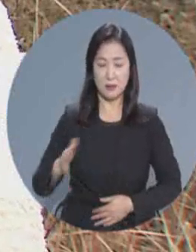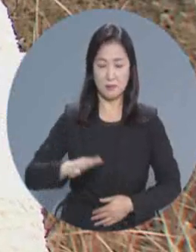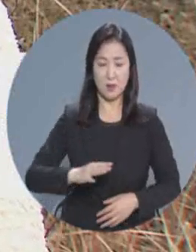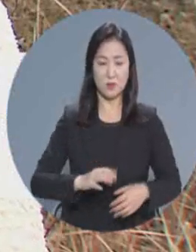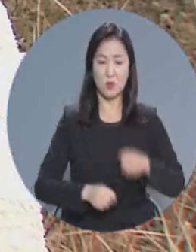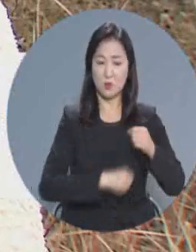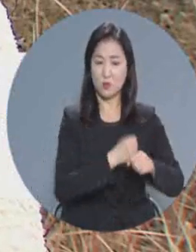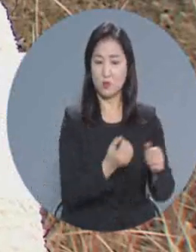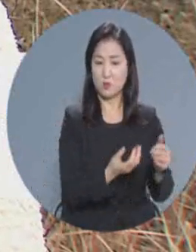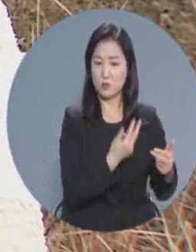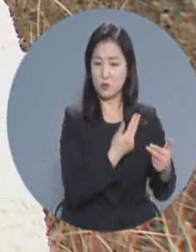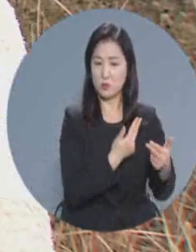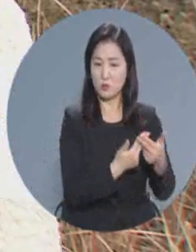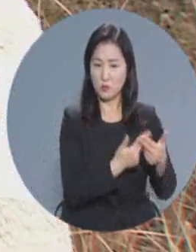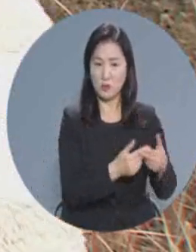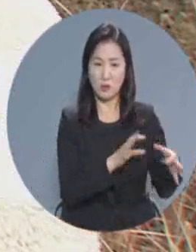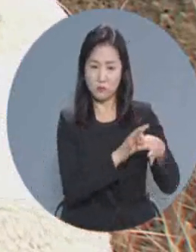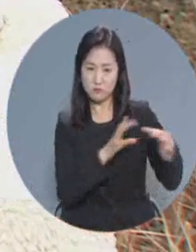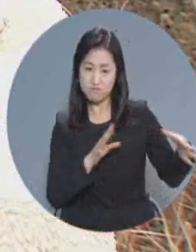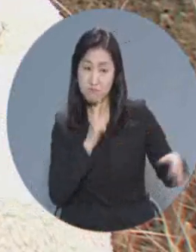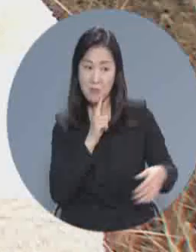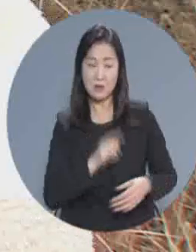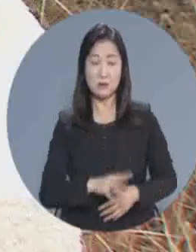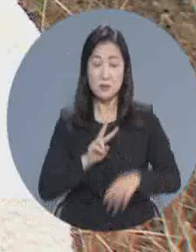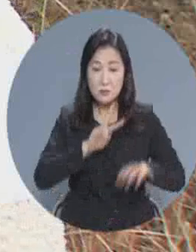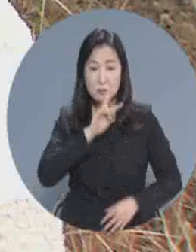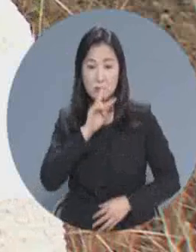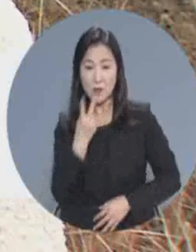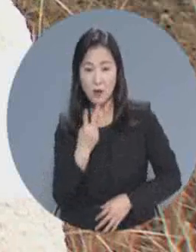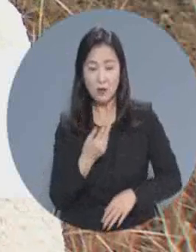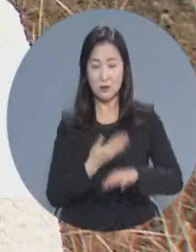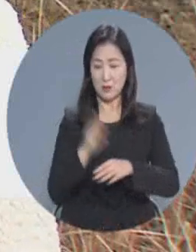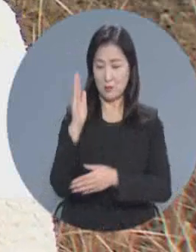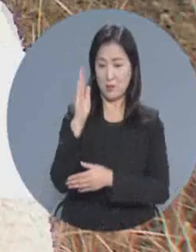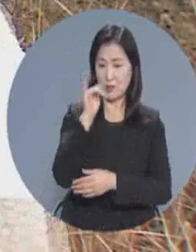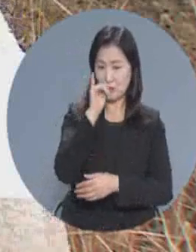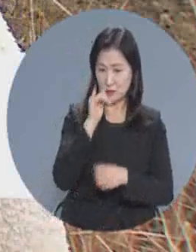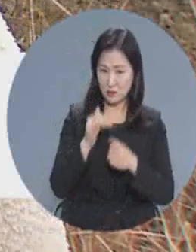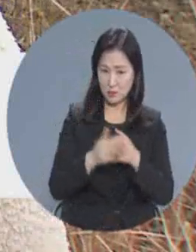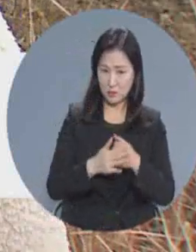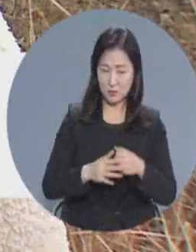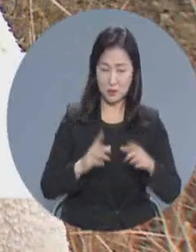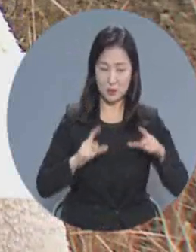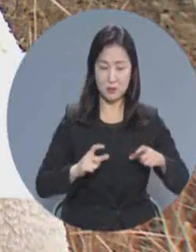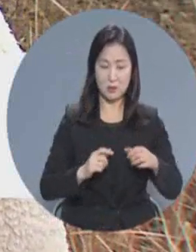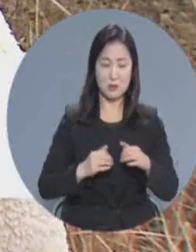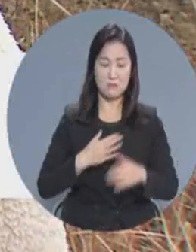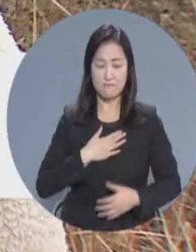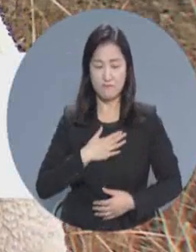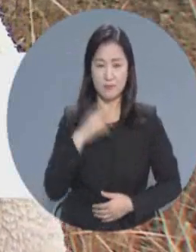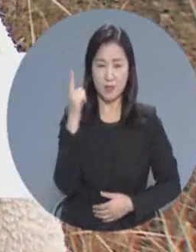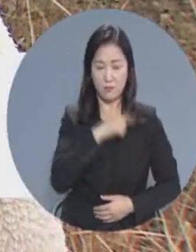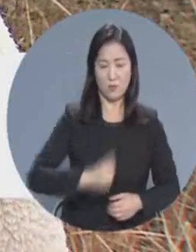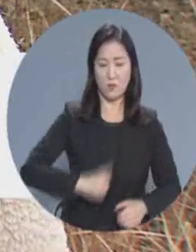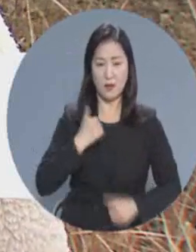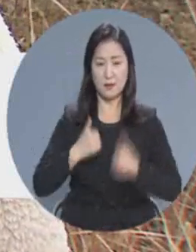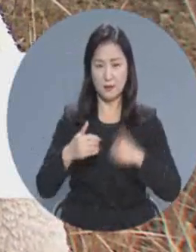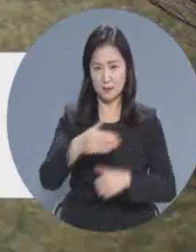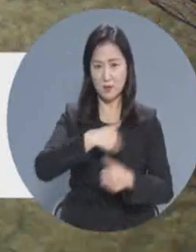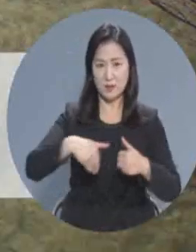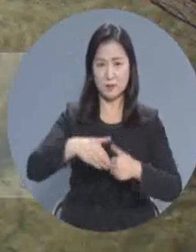축협과 전혀 뭐 관련이 없다 그런 얘기를 하다가 나중에 와서 다른 얘기를 해버리니까 주민들은 굉장히 기분이 나쁘고 화가 나는 거예요